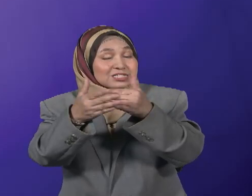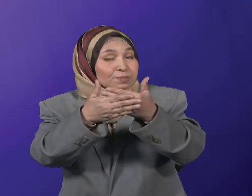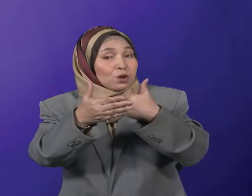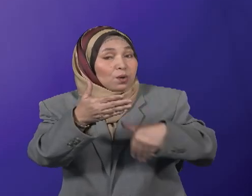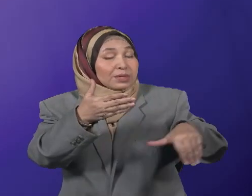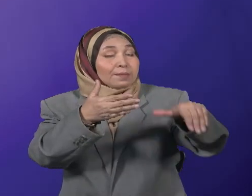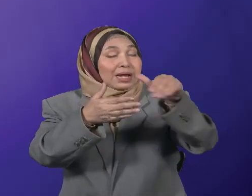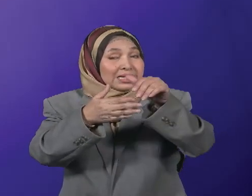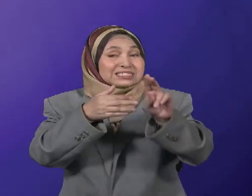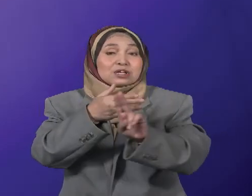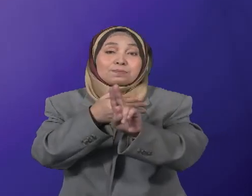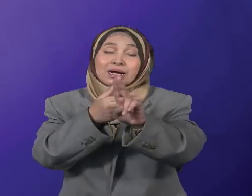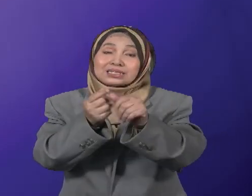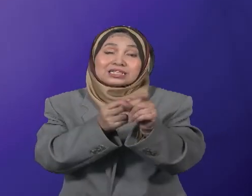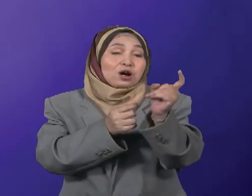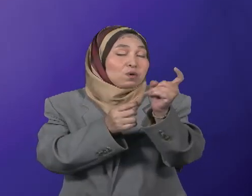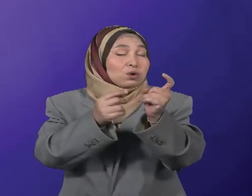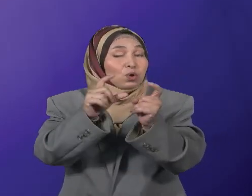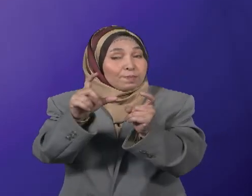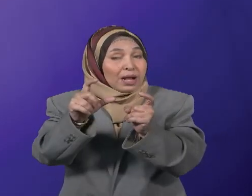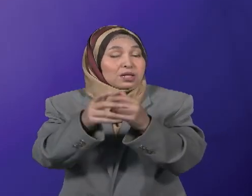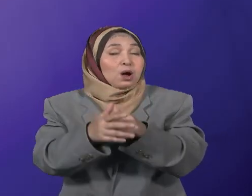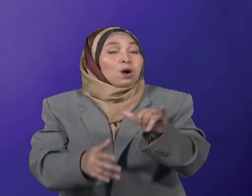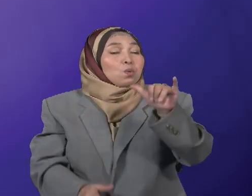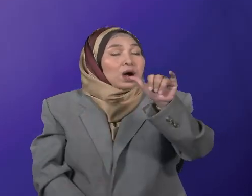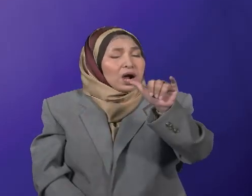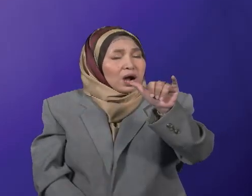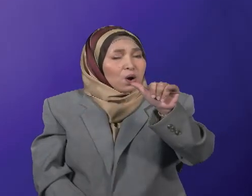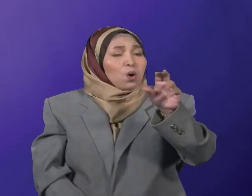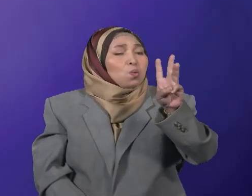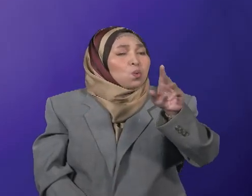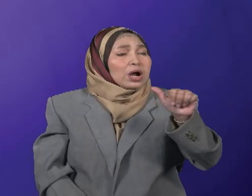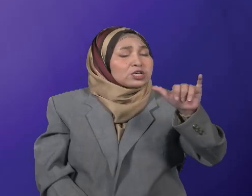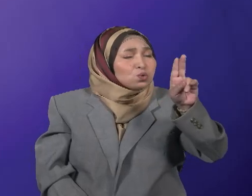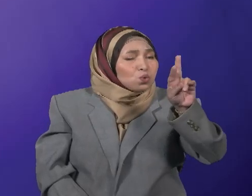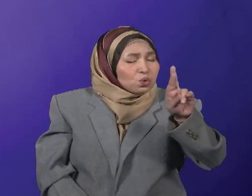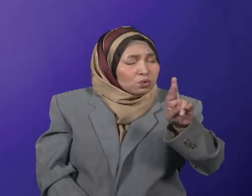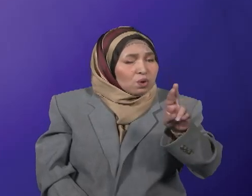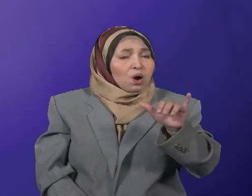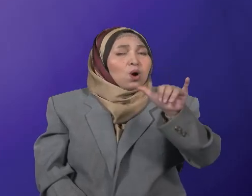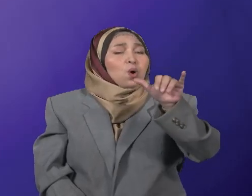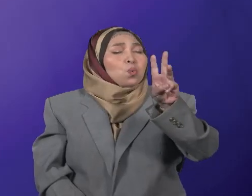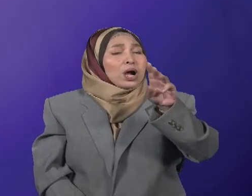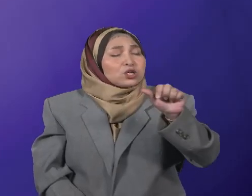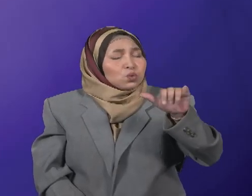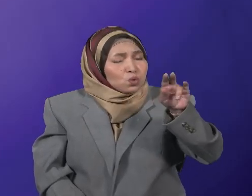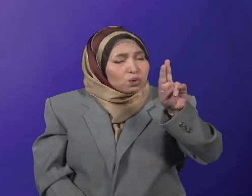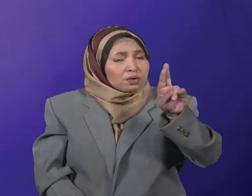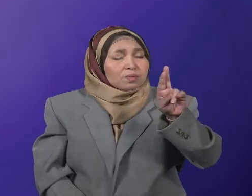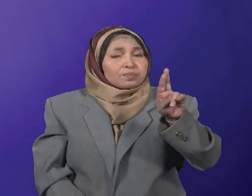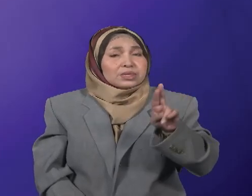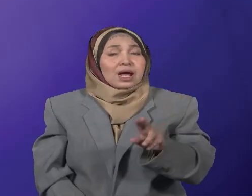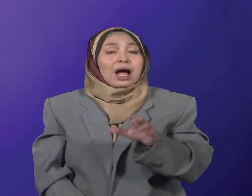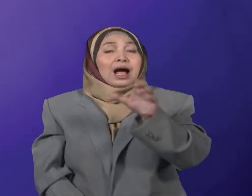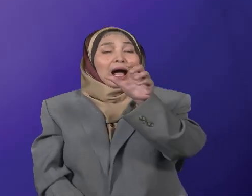baris dhammah bagi depan. So ra tu tebal. Wayur. Cuba. Wayur. Wayur. Wayur.